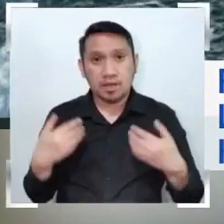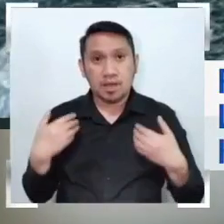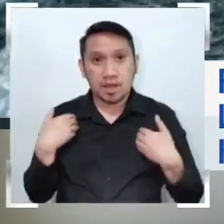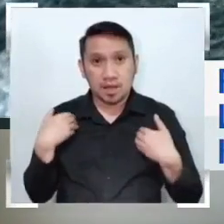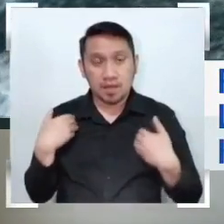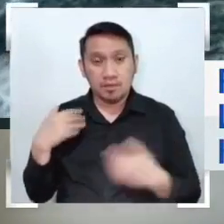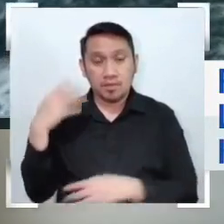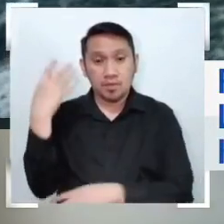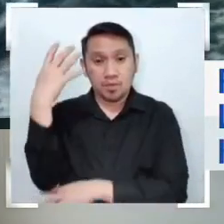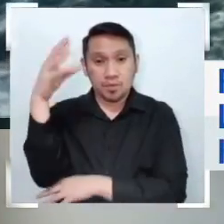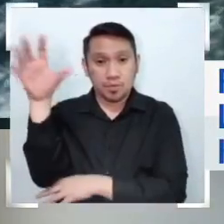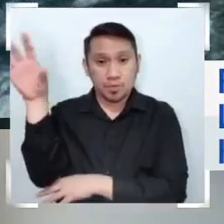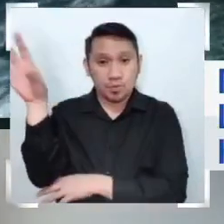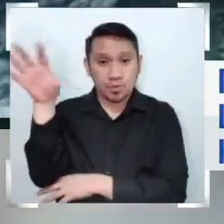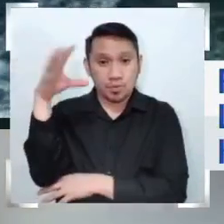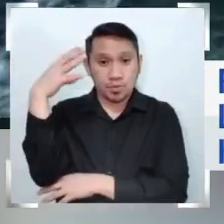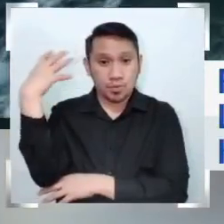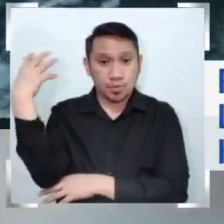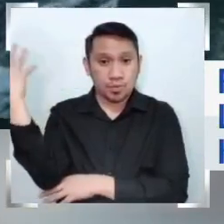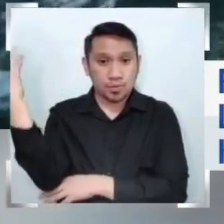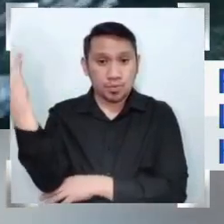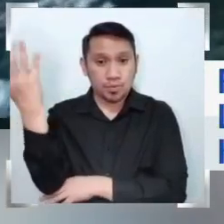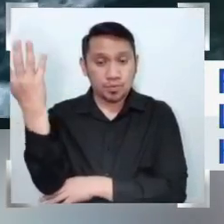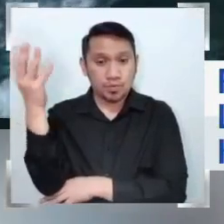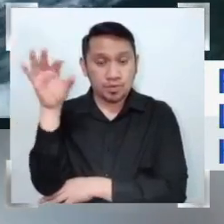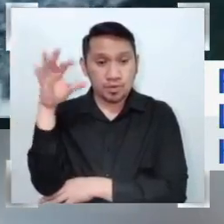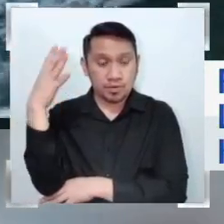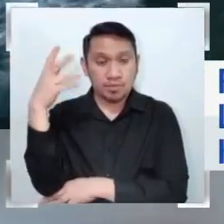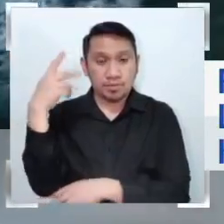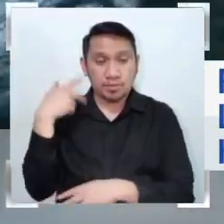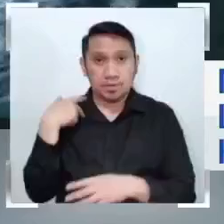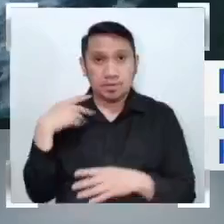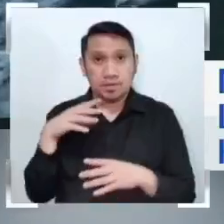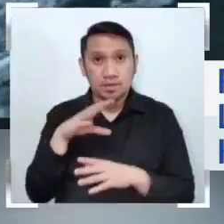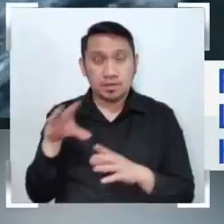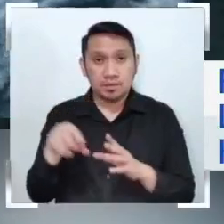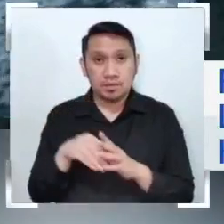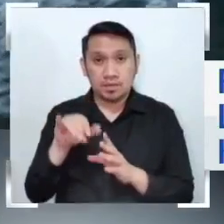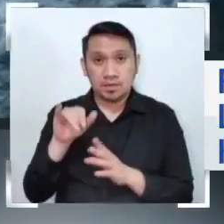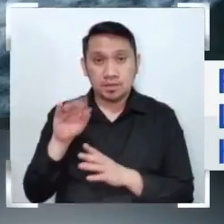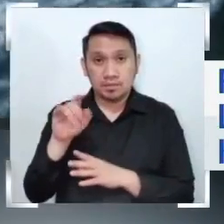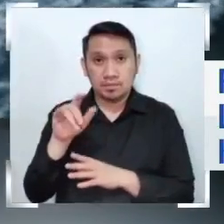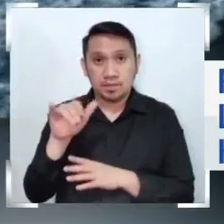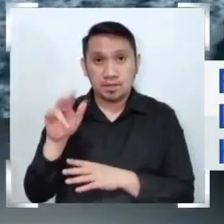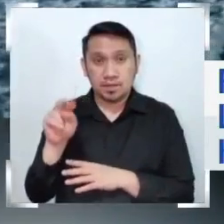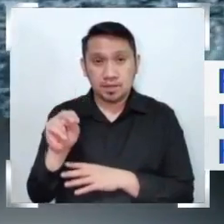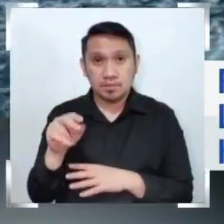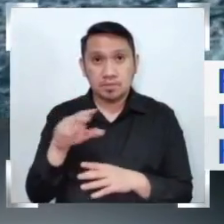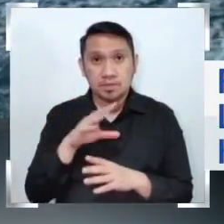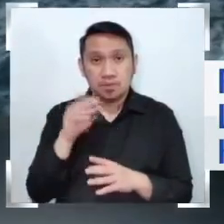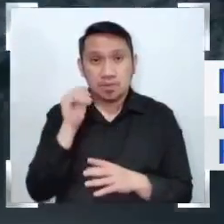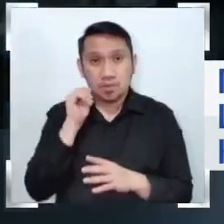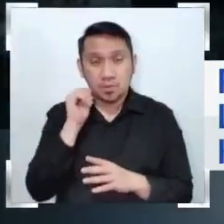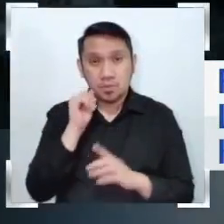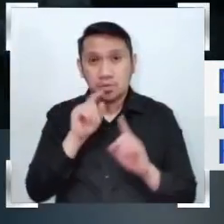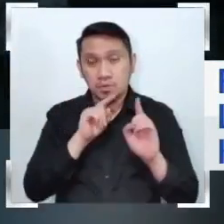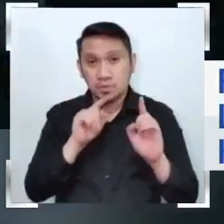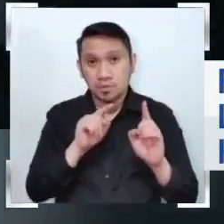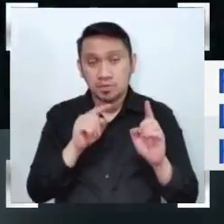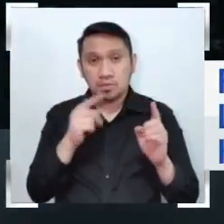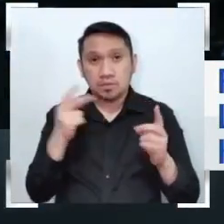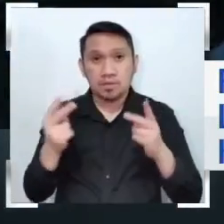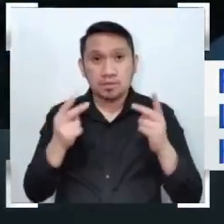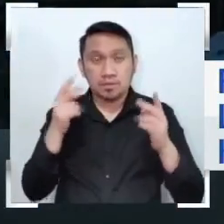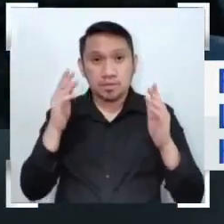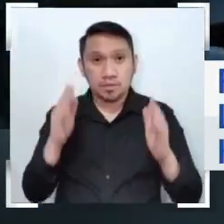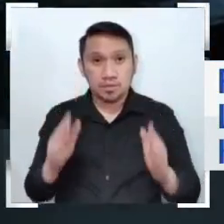na bago pa ang itinayo, kabilang ang isa sa Itbayat Island. Dagdag yan sa mga dati nang dinarayo ng mga turista roon. At higit